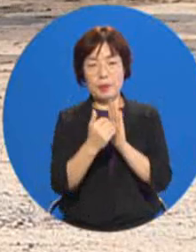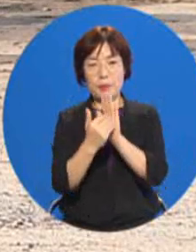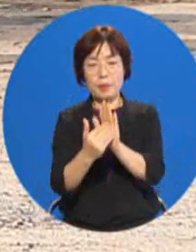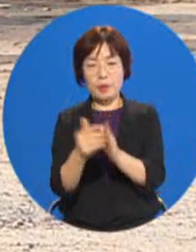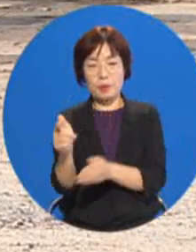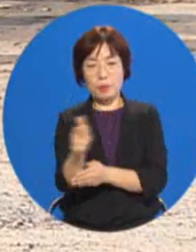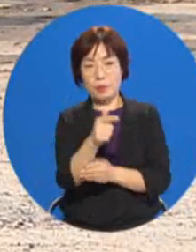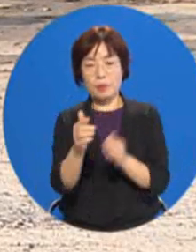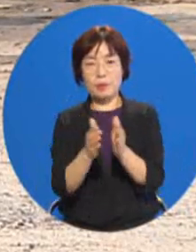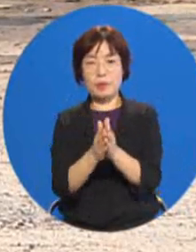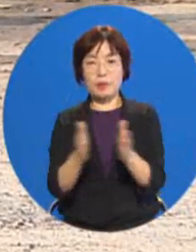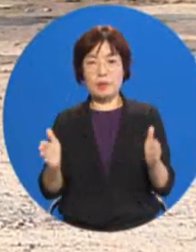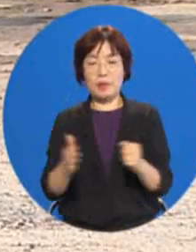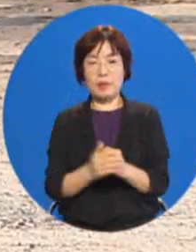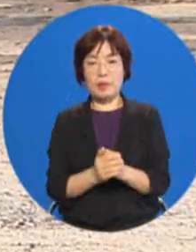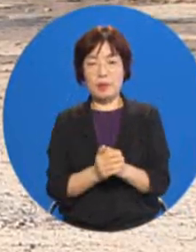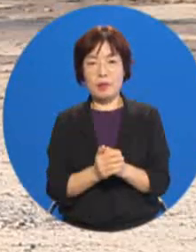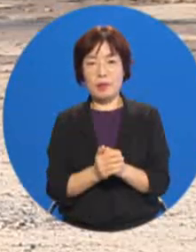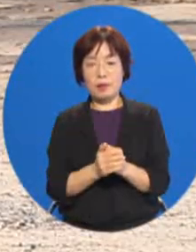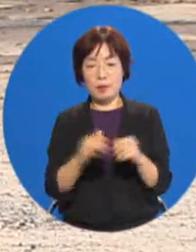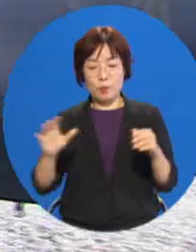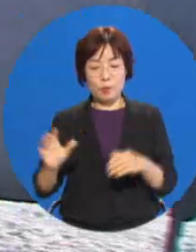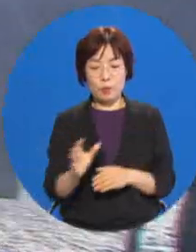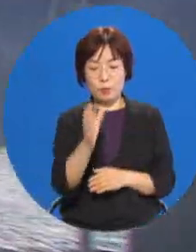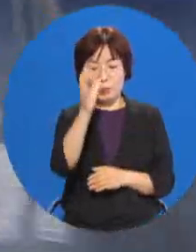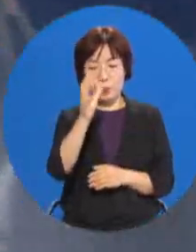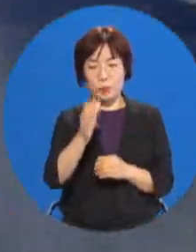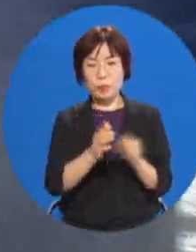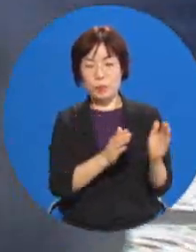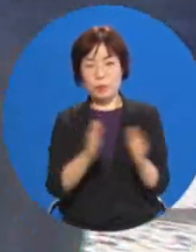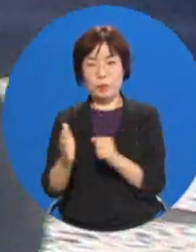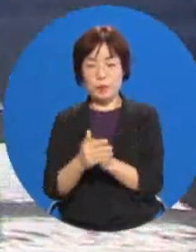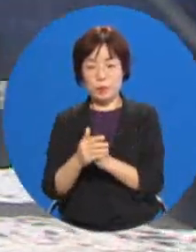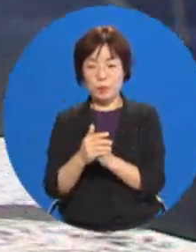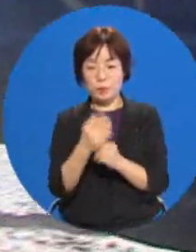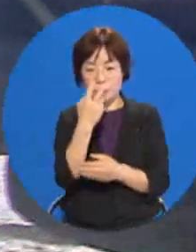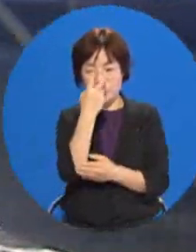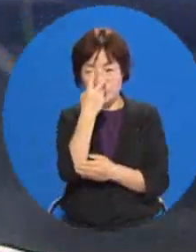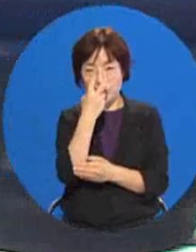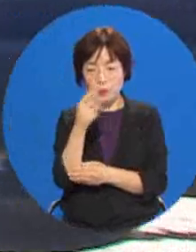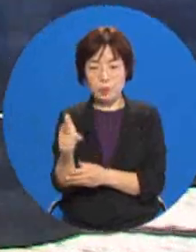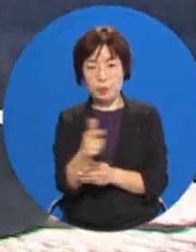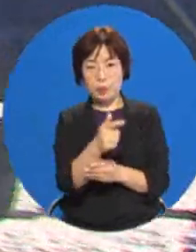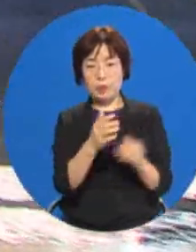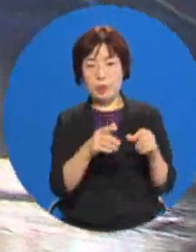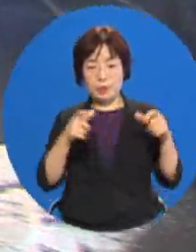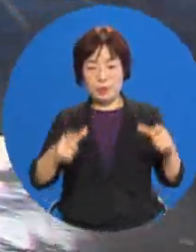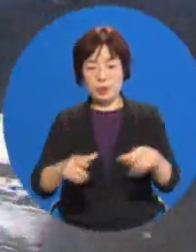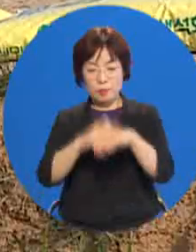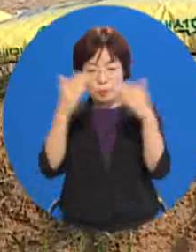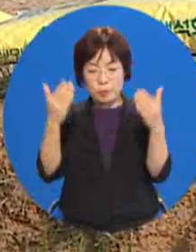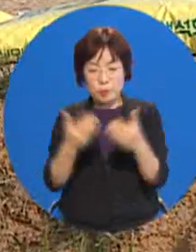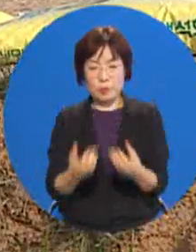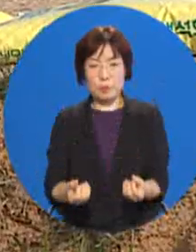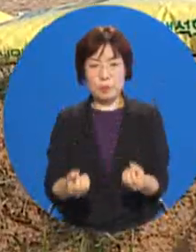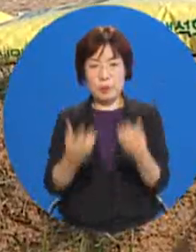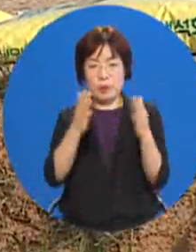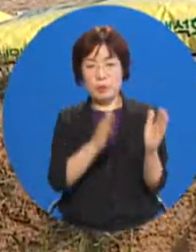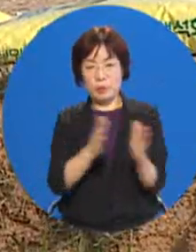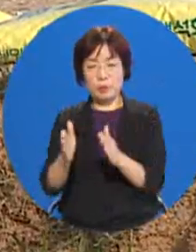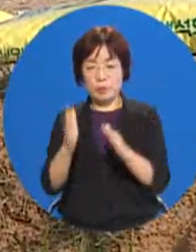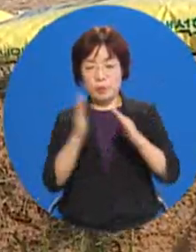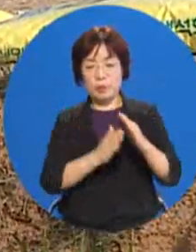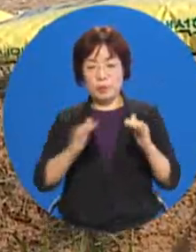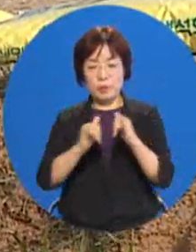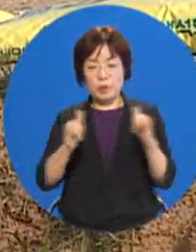돌입했습니다. 유독 잦았던 태풍에 대응하랴, 방역초소 근무하랴, 지역축제 준비하랴,